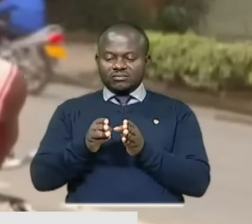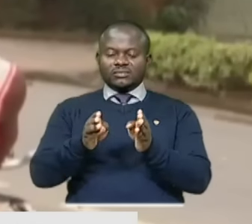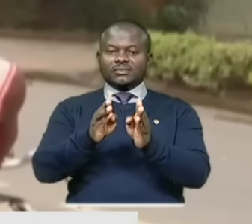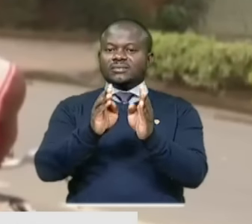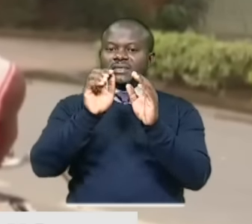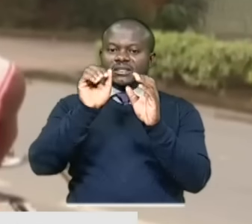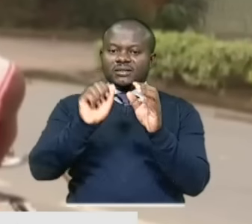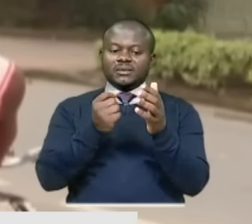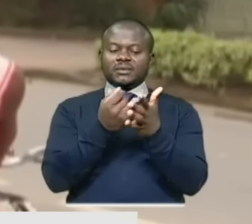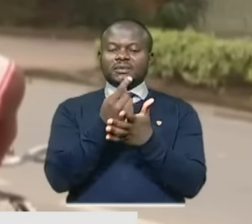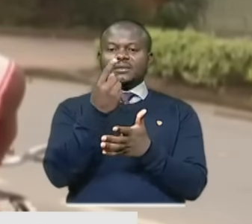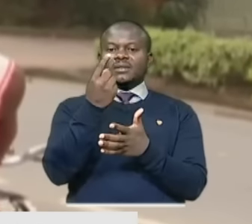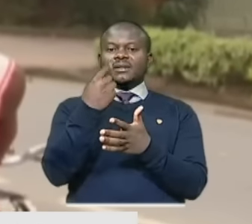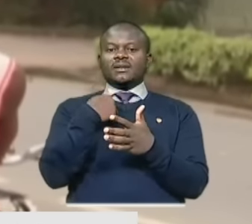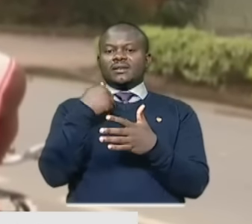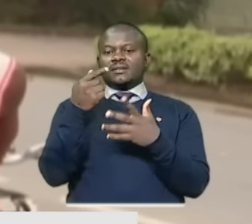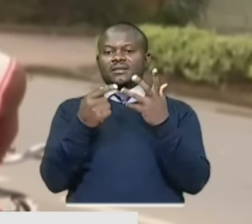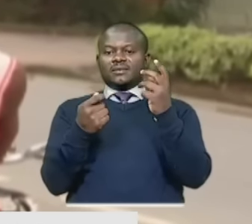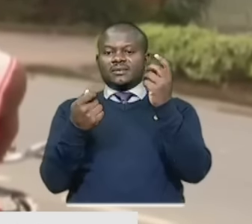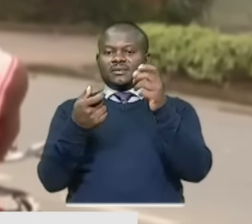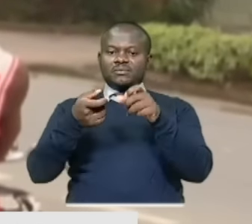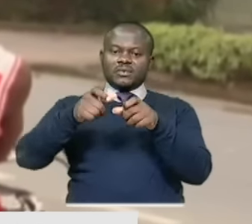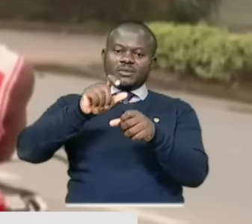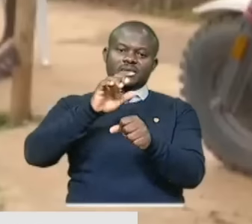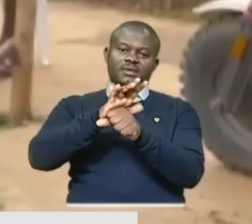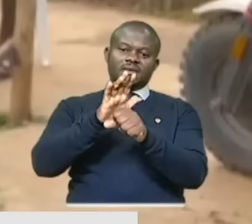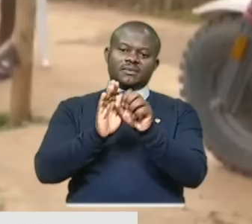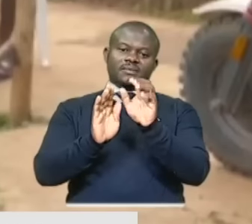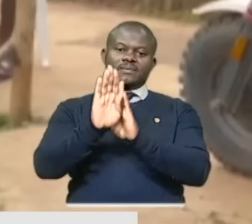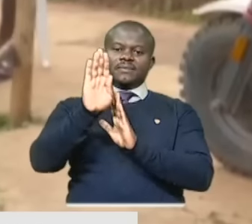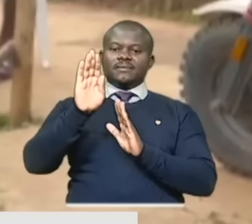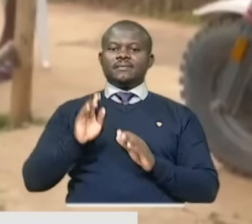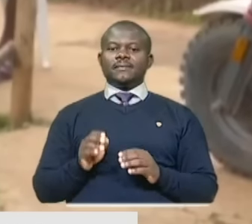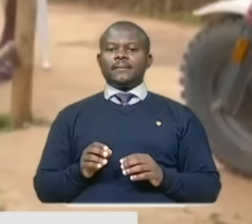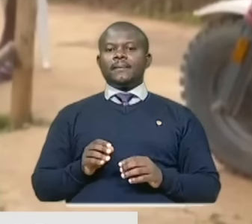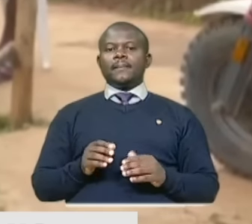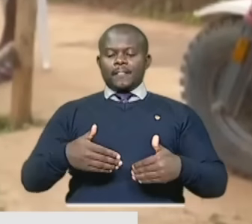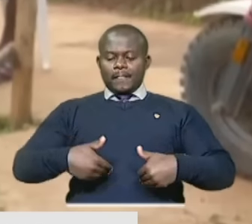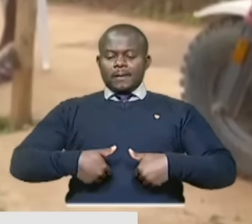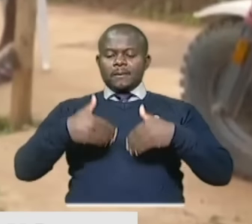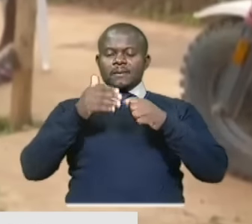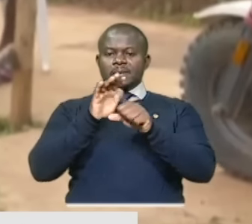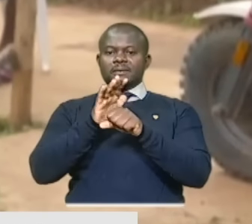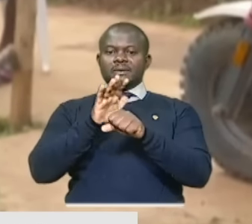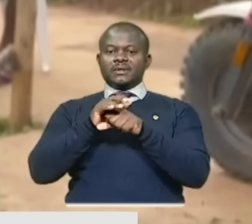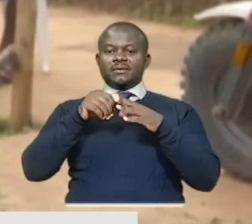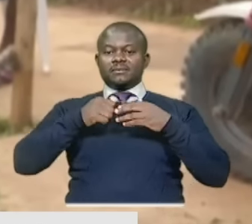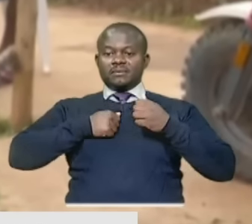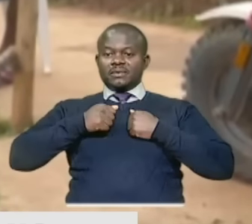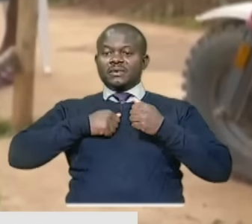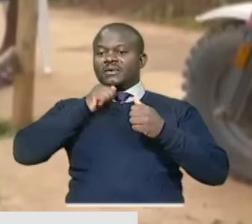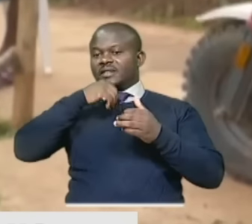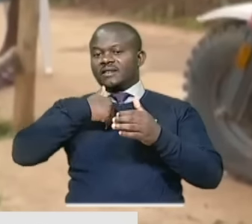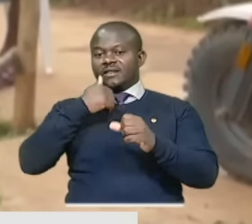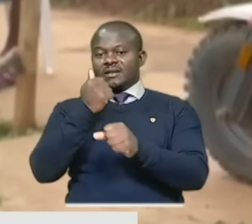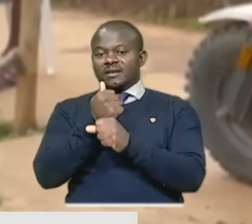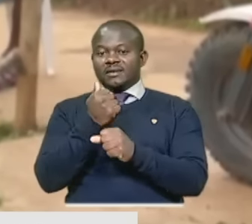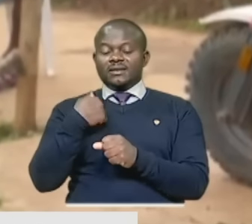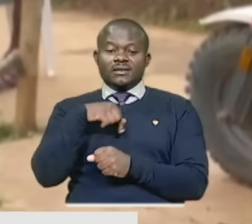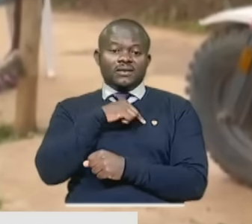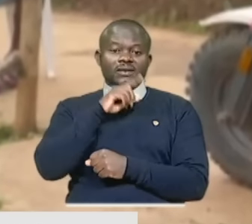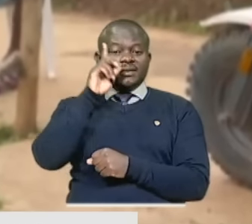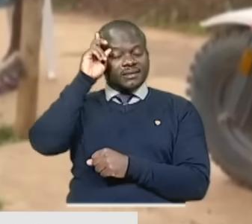byatuma hagira ikintu kiyongera mu iterambere. Hariho urubyiruko rwinshi mu Rwanda rudafite icyo rukora. Icyo numva